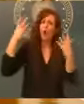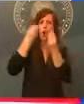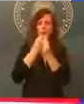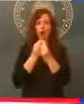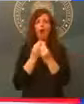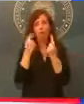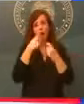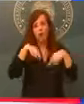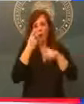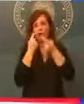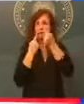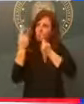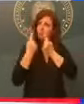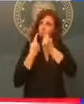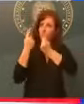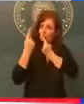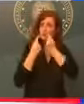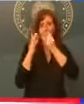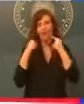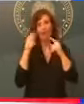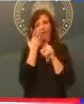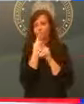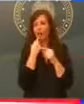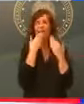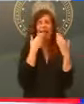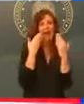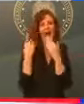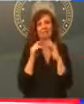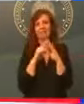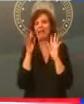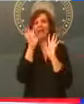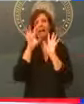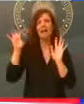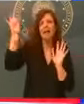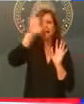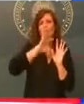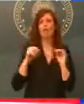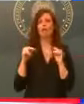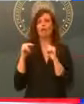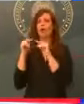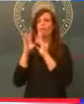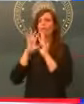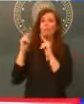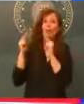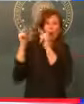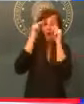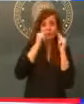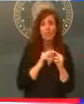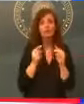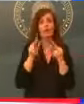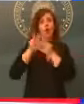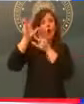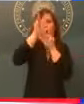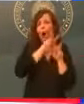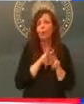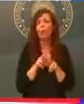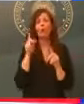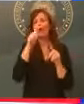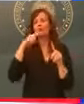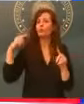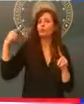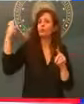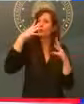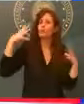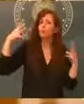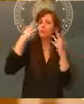che sempre ringraziamo regioni province comuni tutti insieme lavoriamo per una nuova scuola a